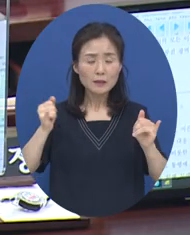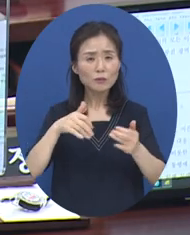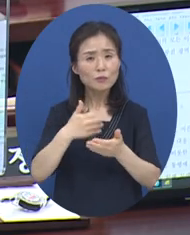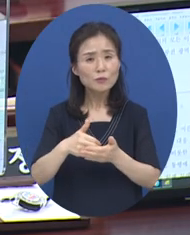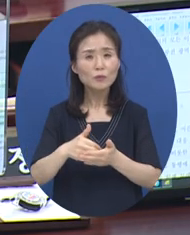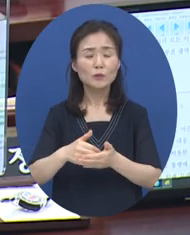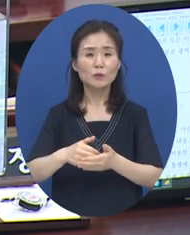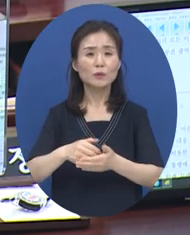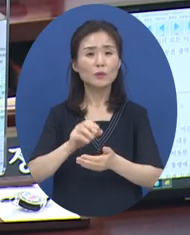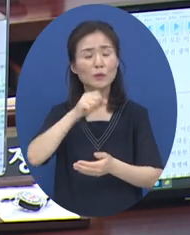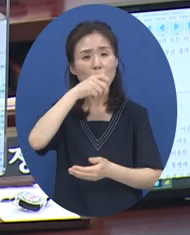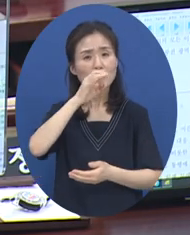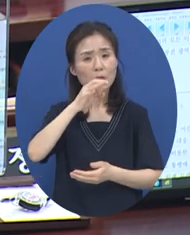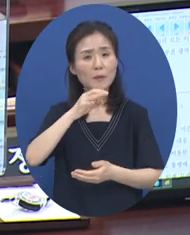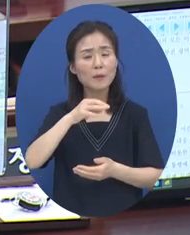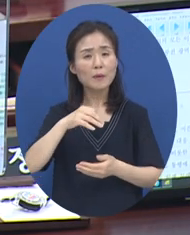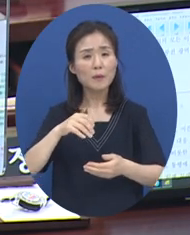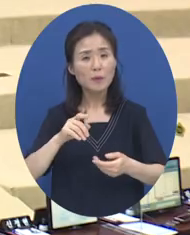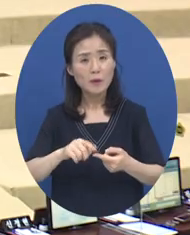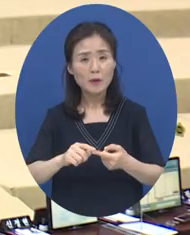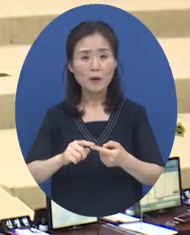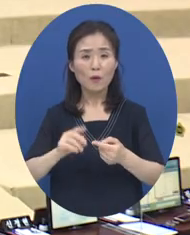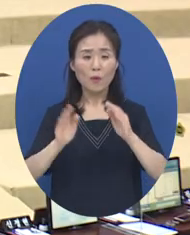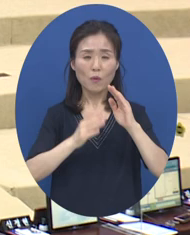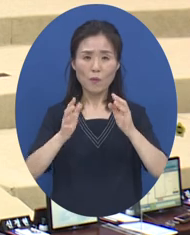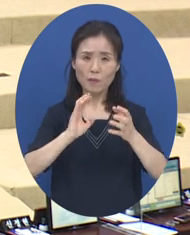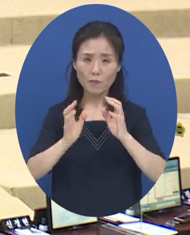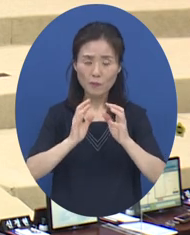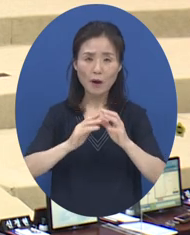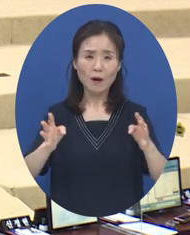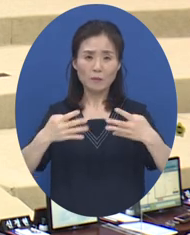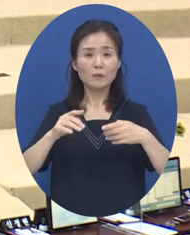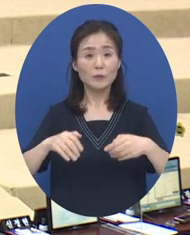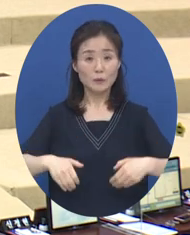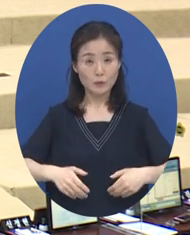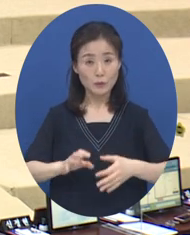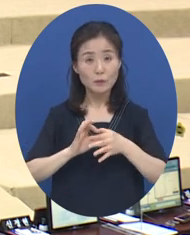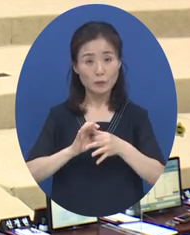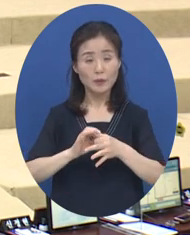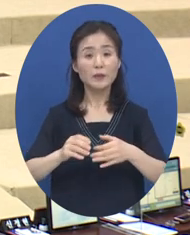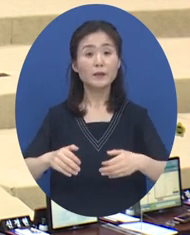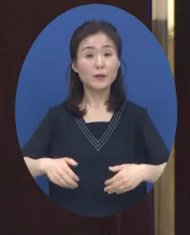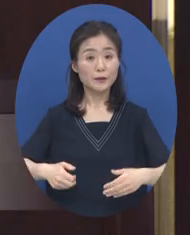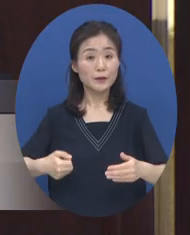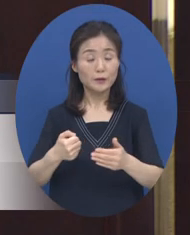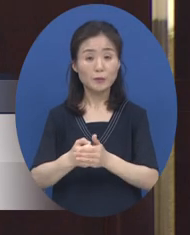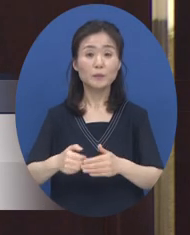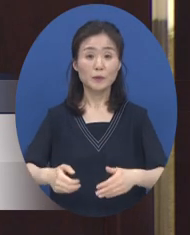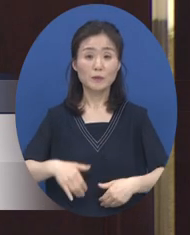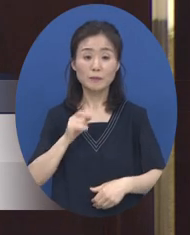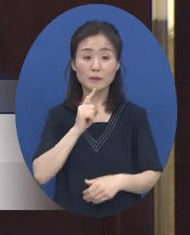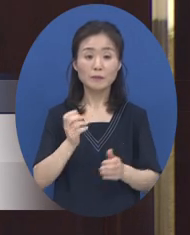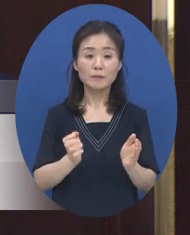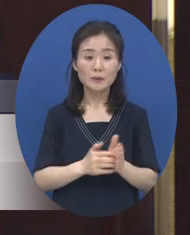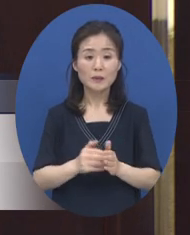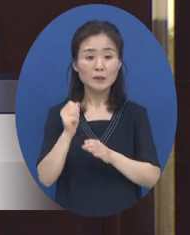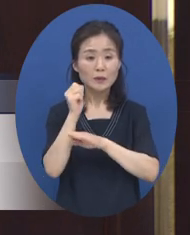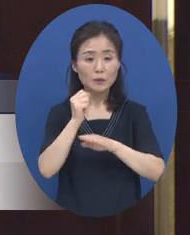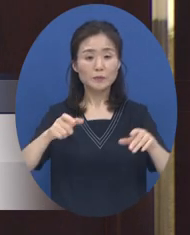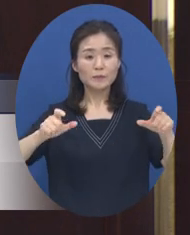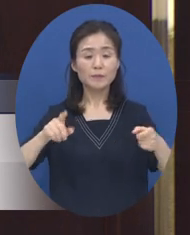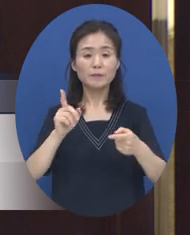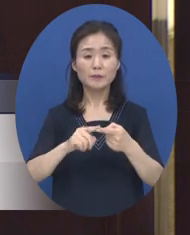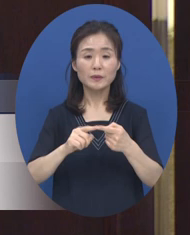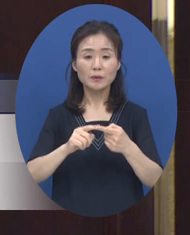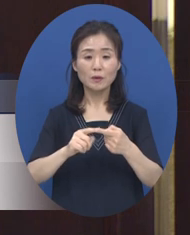대한 광범위한 공론화 과정과 합의를 거쳐 결정할 필요가 있다고 말했습니다. 기준과 범위에 대해서